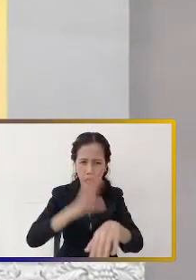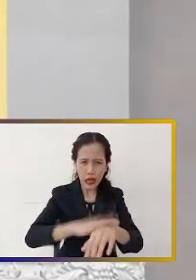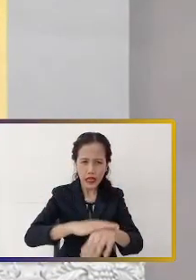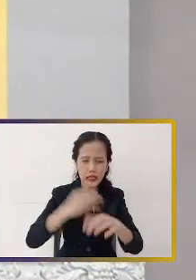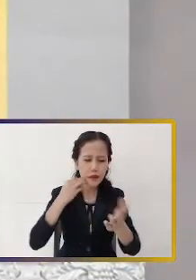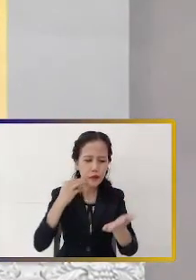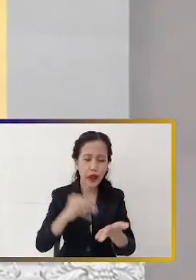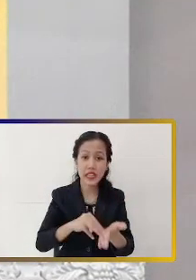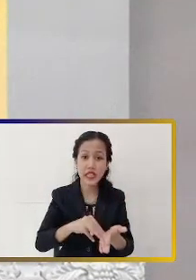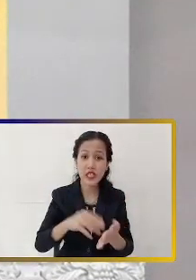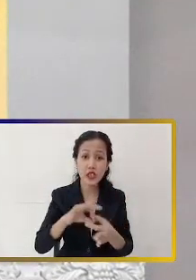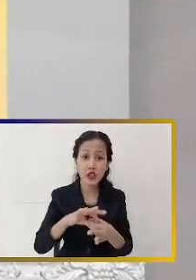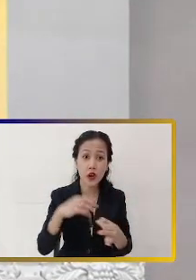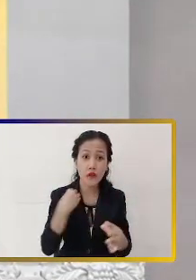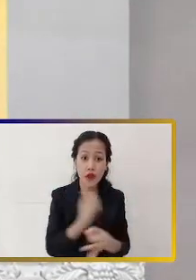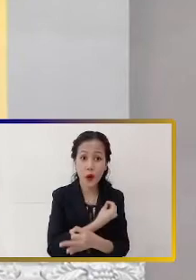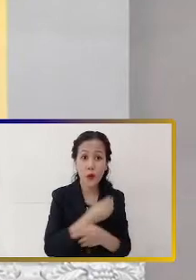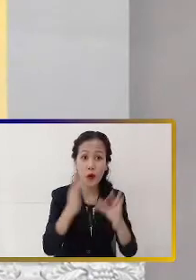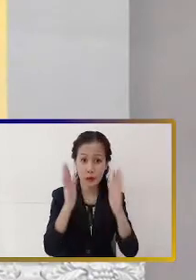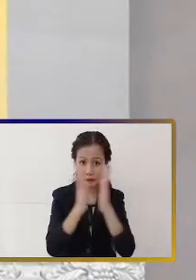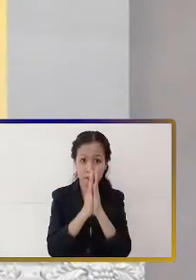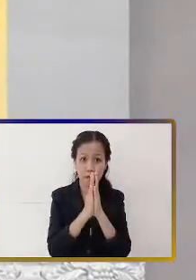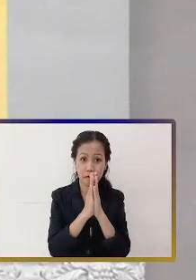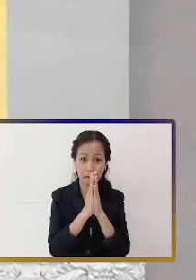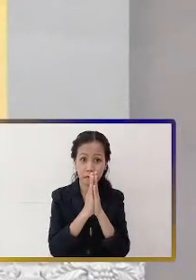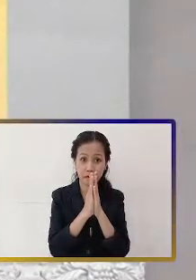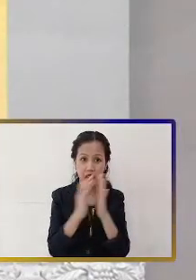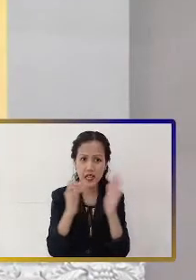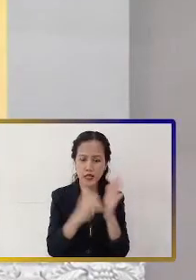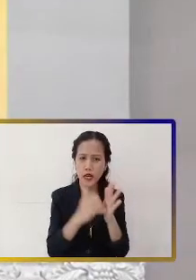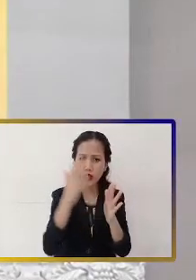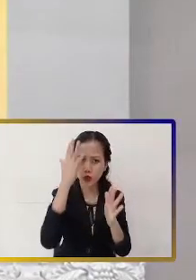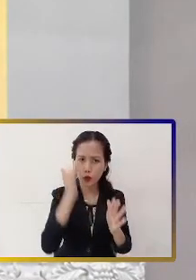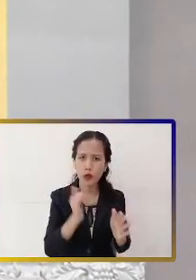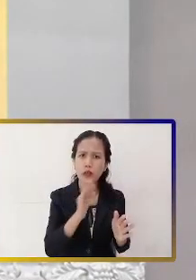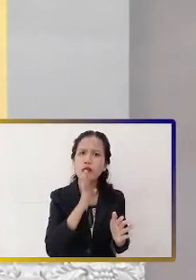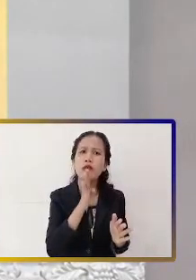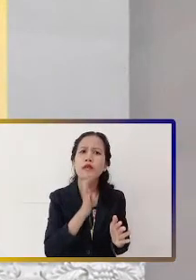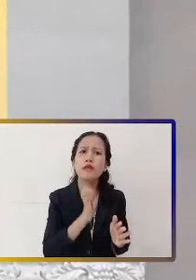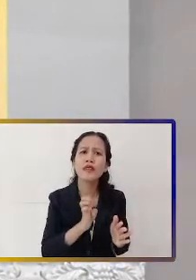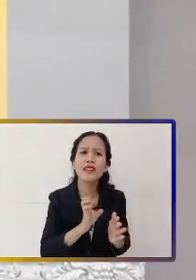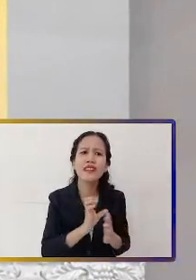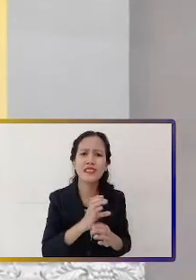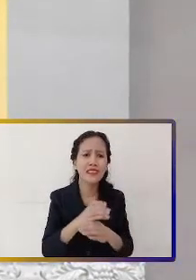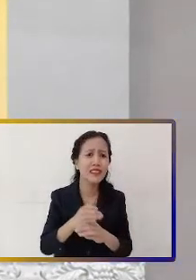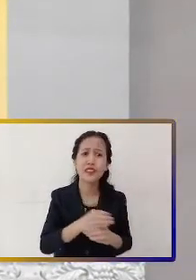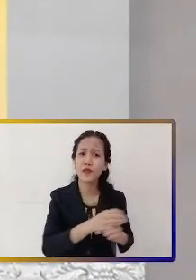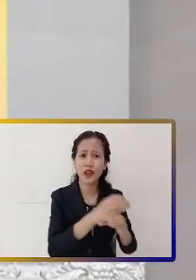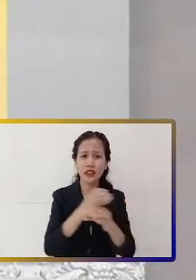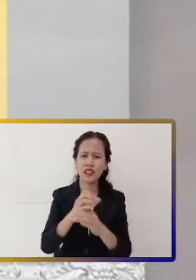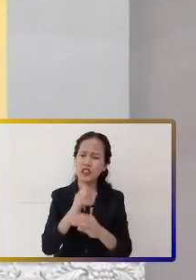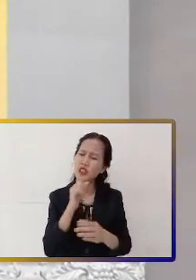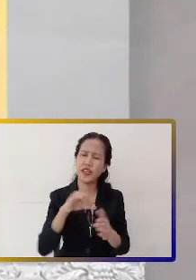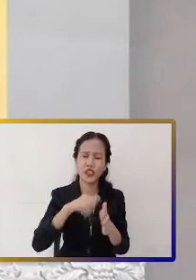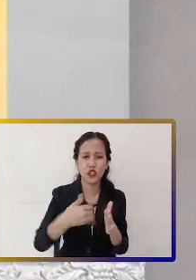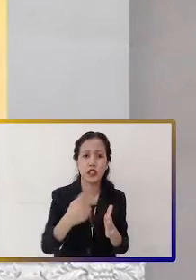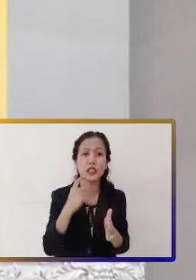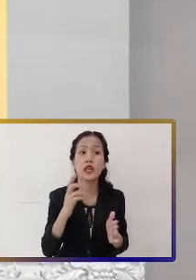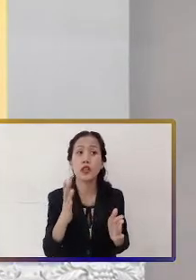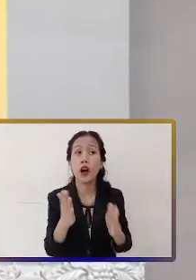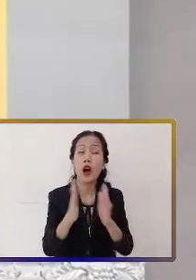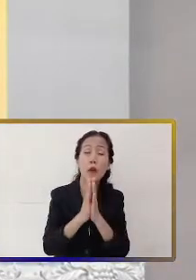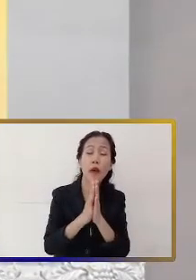Tinitignan niya po yung contents ng ating panalangin. That's why be careful. Don't just utter a prayer. Huwag lang po tayong